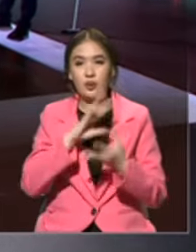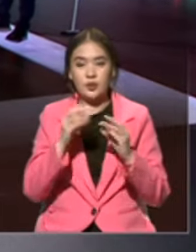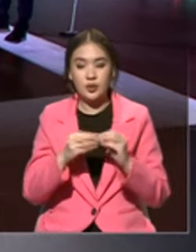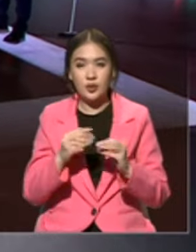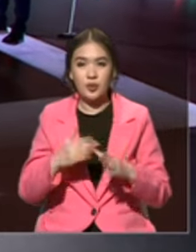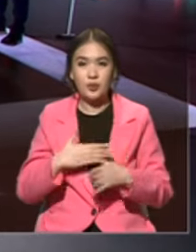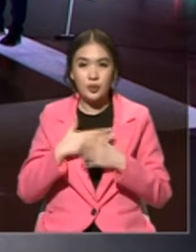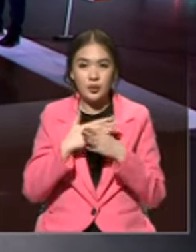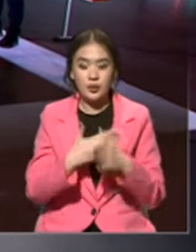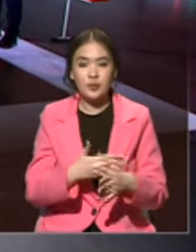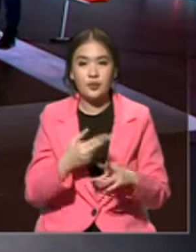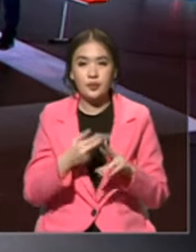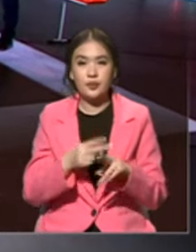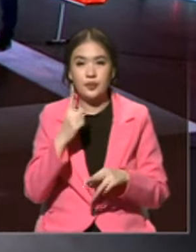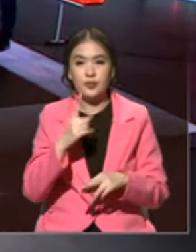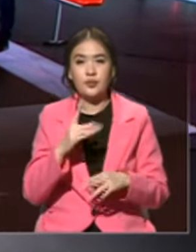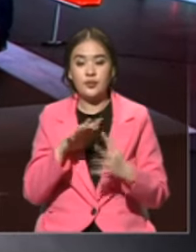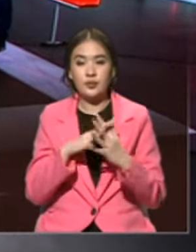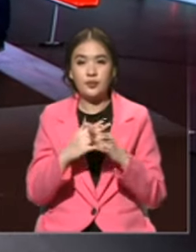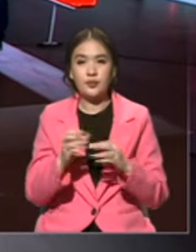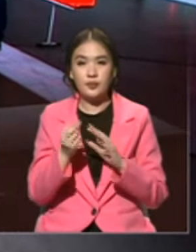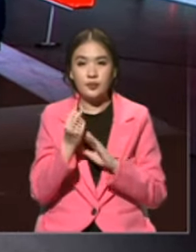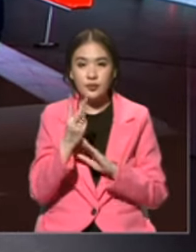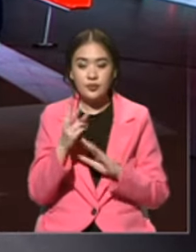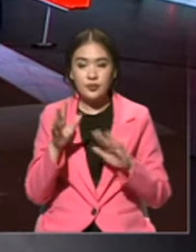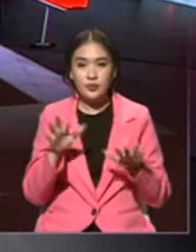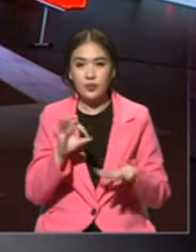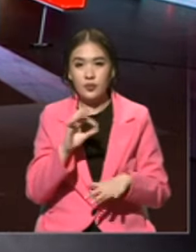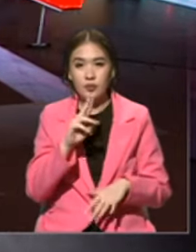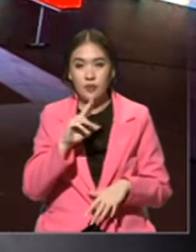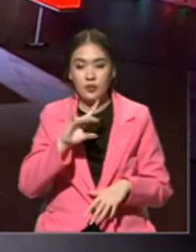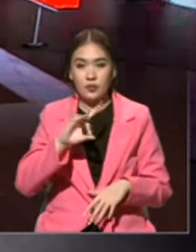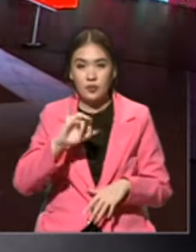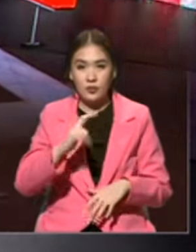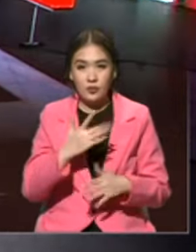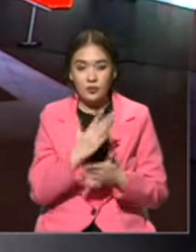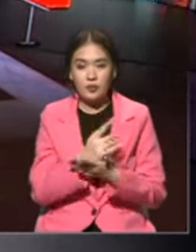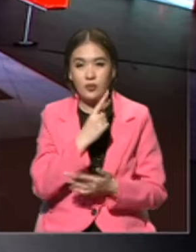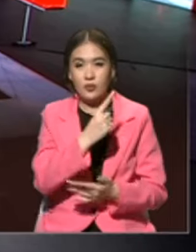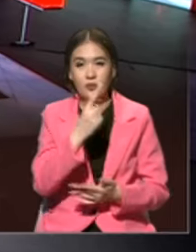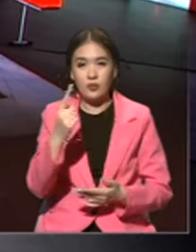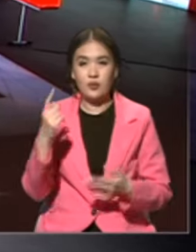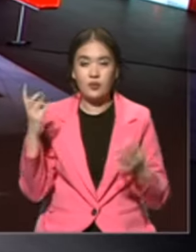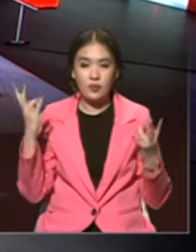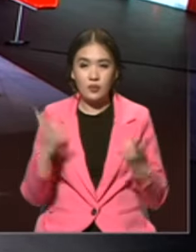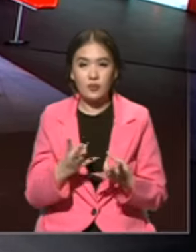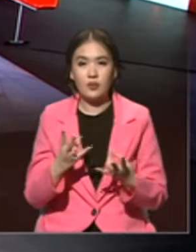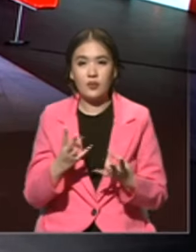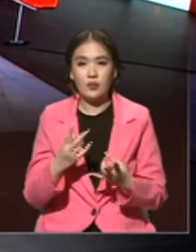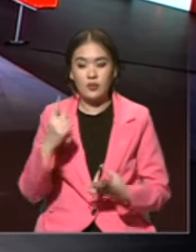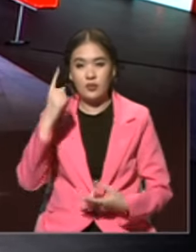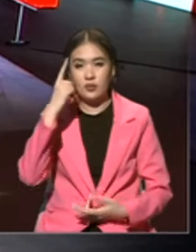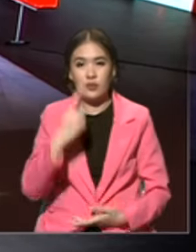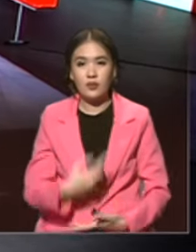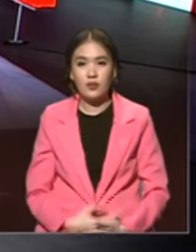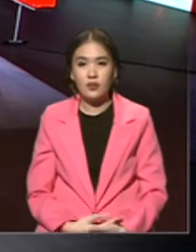әрбір мысалы бір ауданда бізде 12 ауылдық округ болса, әрбір ауданға сондай округтарға автокөлік